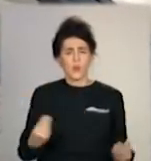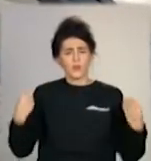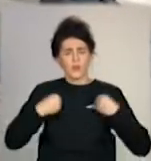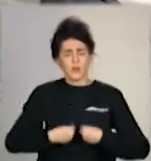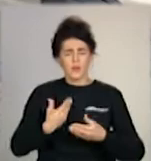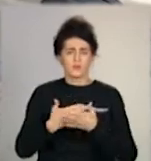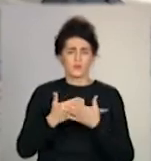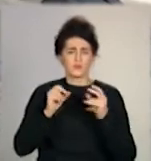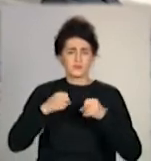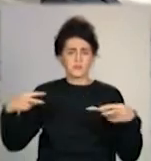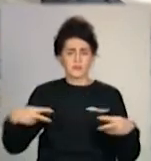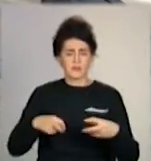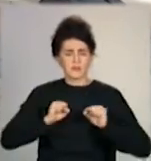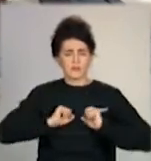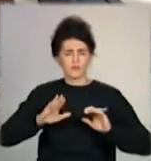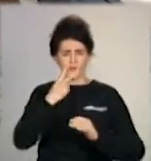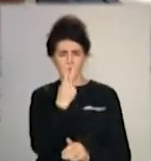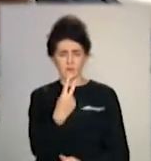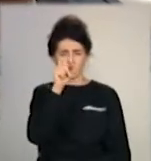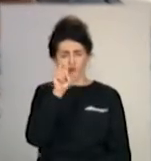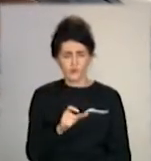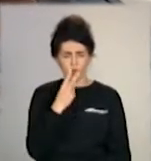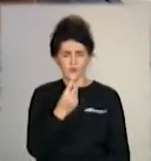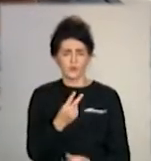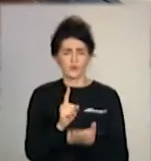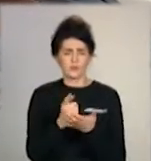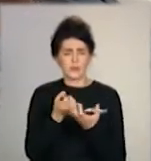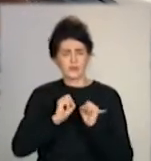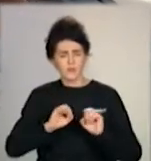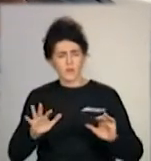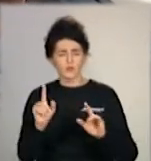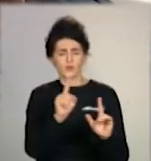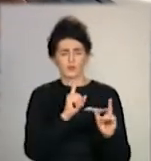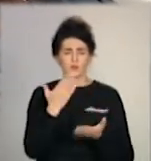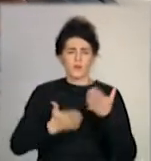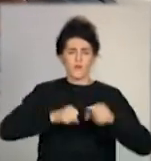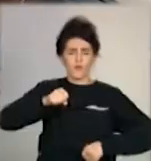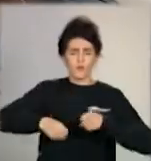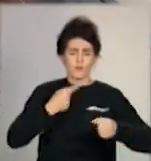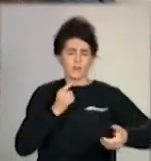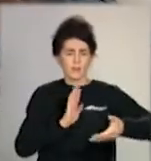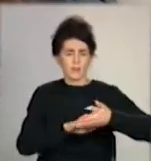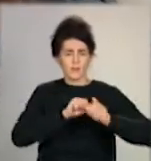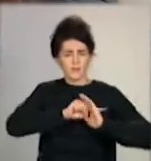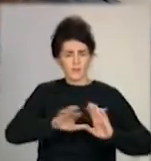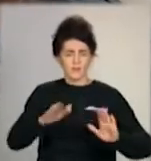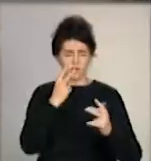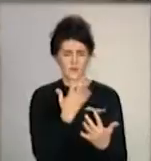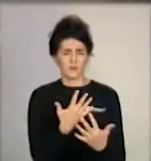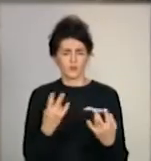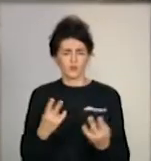должна быть, что это видно, что едет человек. Чтобы горел, горели сзади, видно было, что это машина, что это